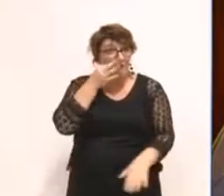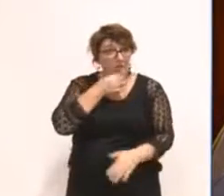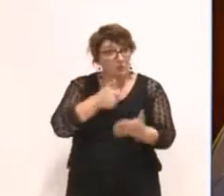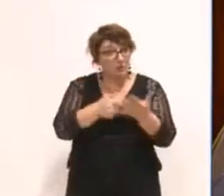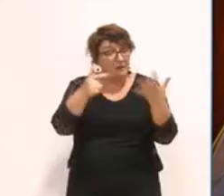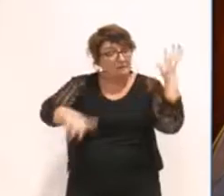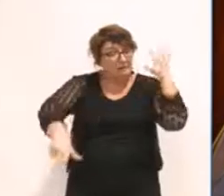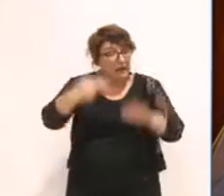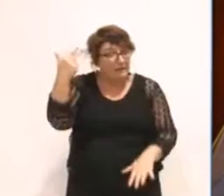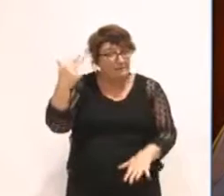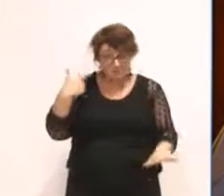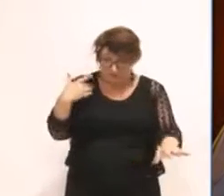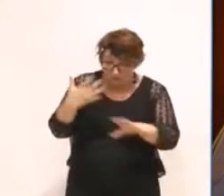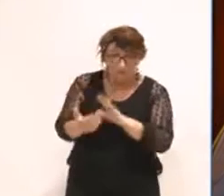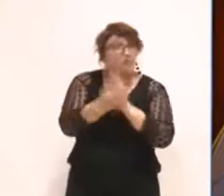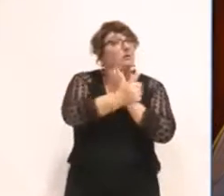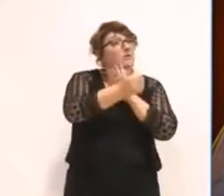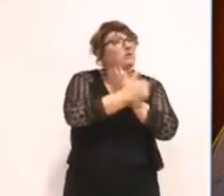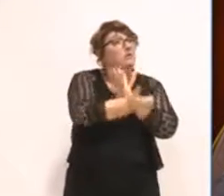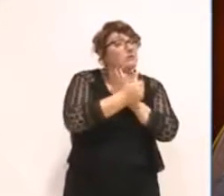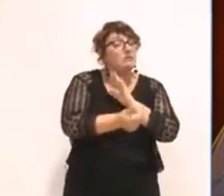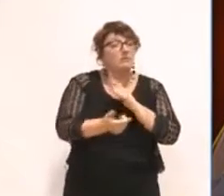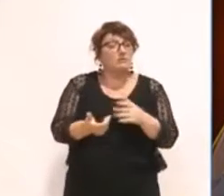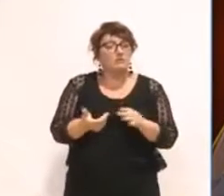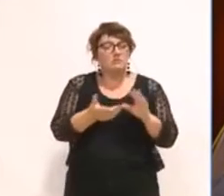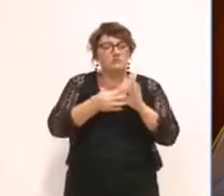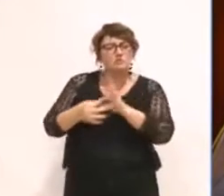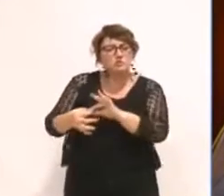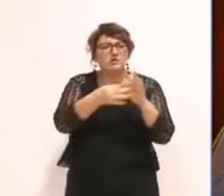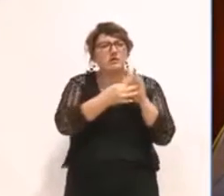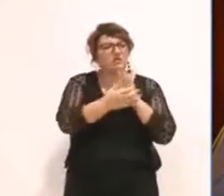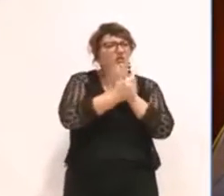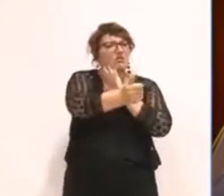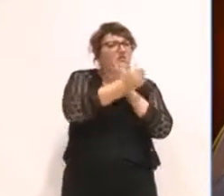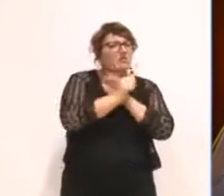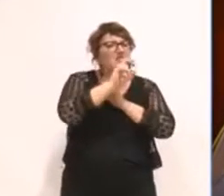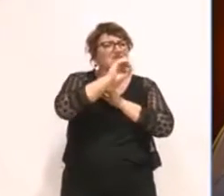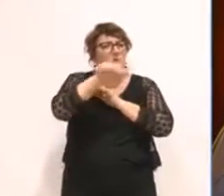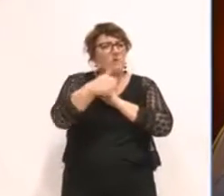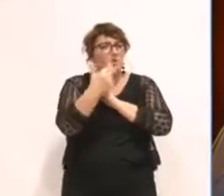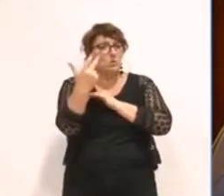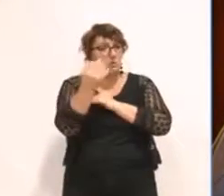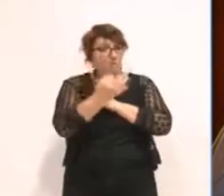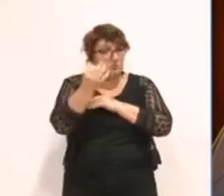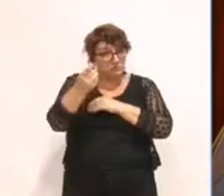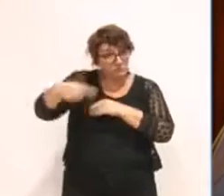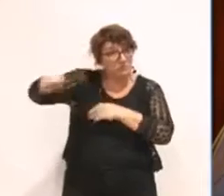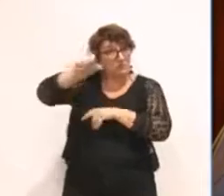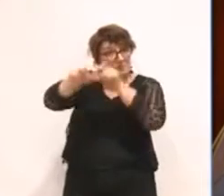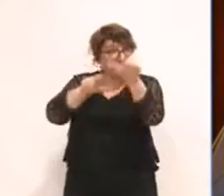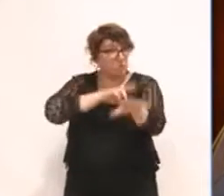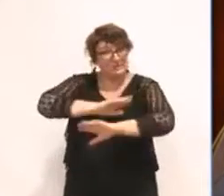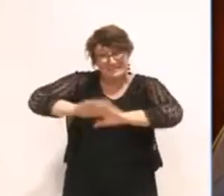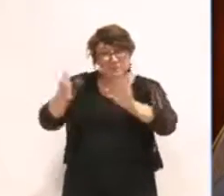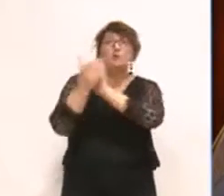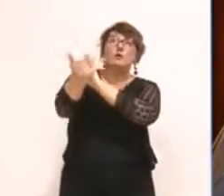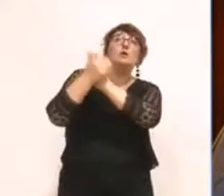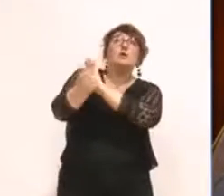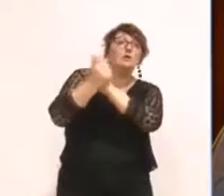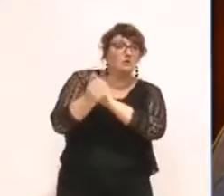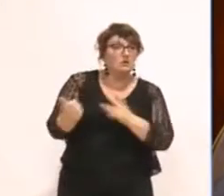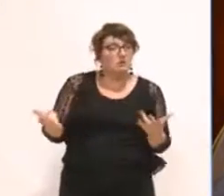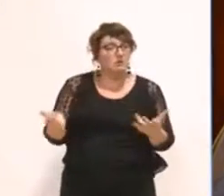2013, ils payent la contribution additionnelle de solidarité de 0,3%, qui n'est payée que par les retraités.